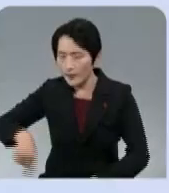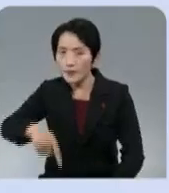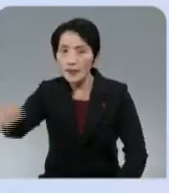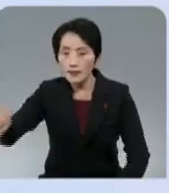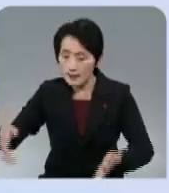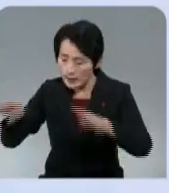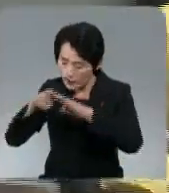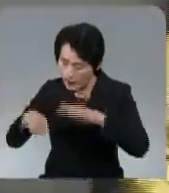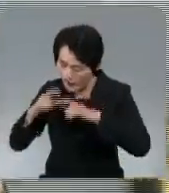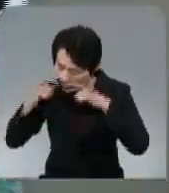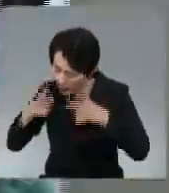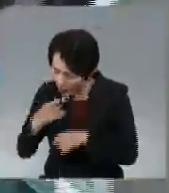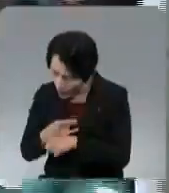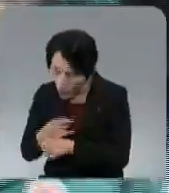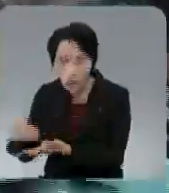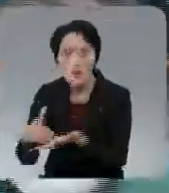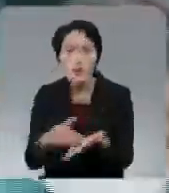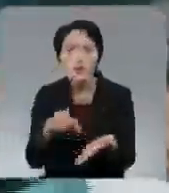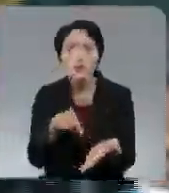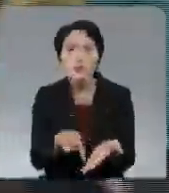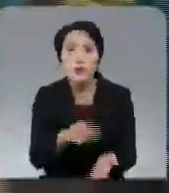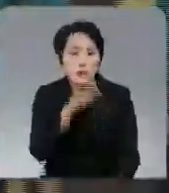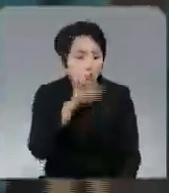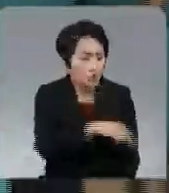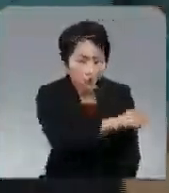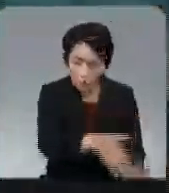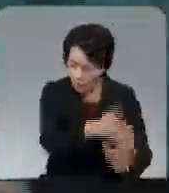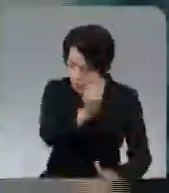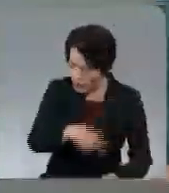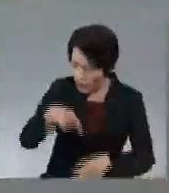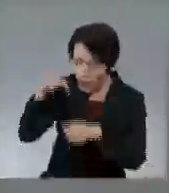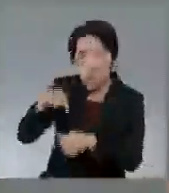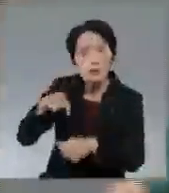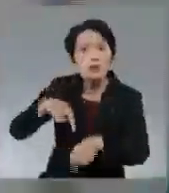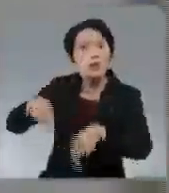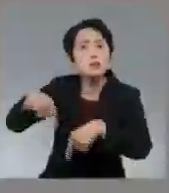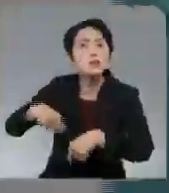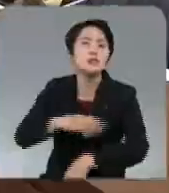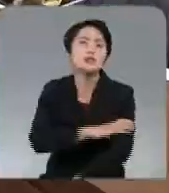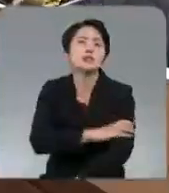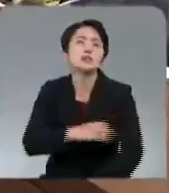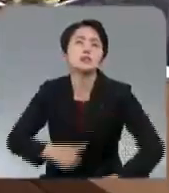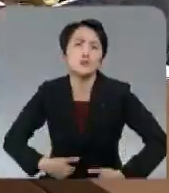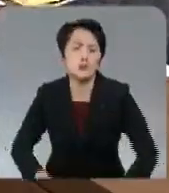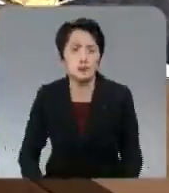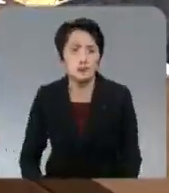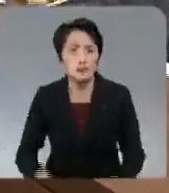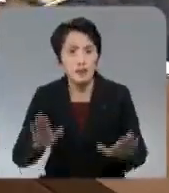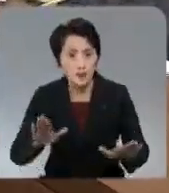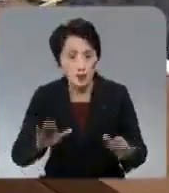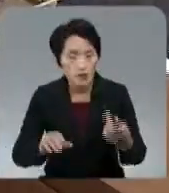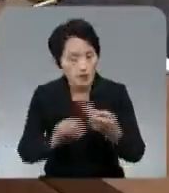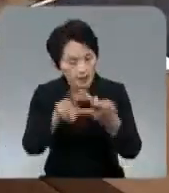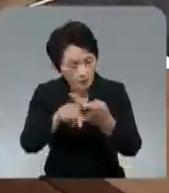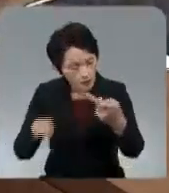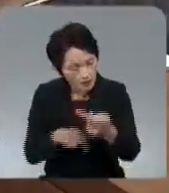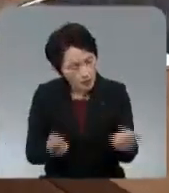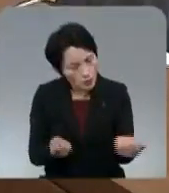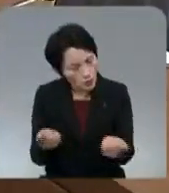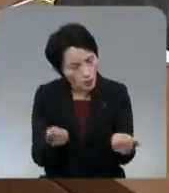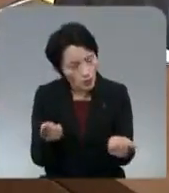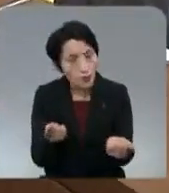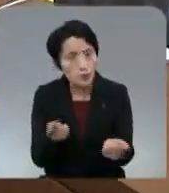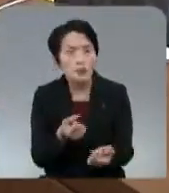thảo luận với cơ quan trên khi thực thi các biện pháp phòng dịch chính như giãn cách xã hội theo bộ trưởng hành chính và an toàn tình hình dịch covid-19